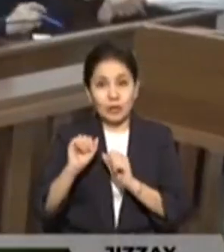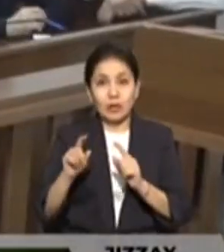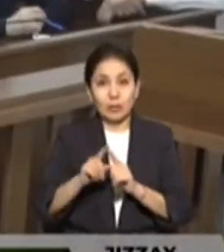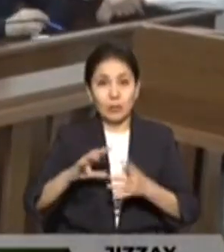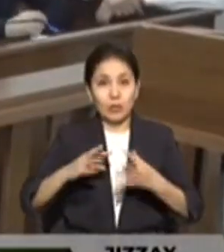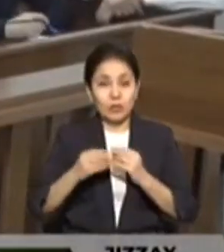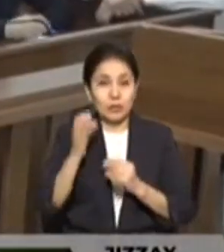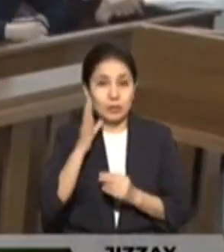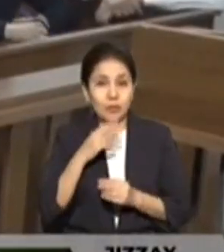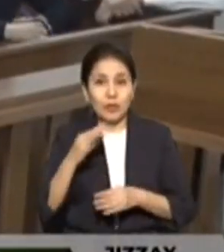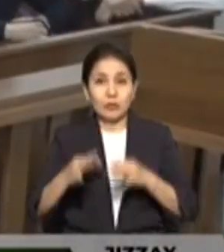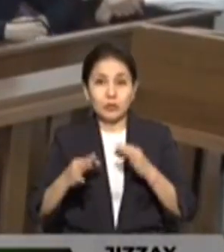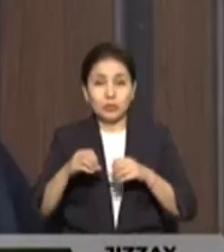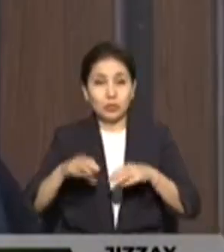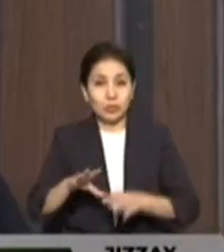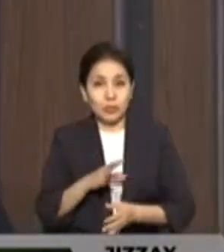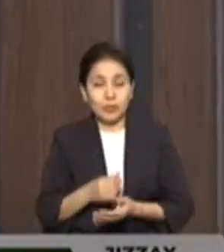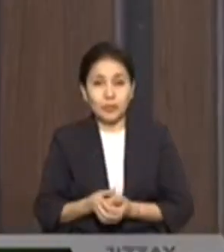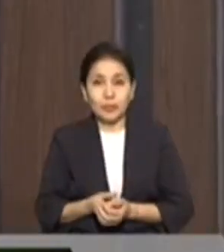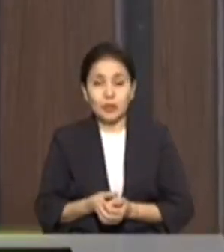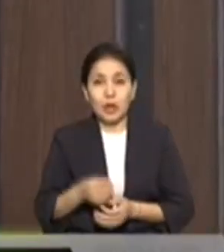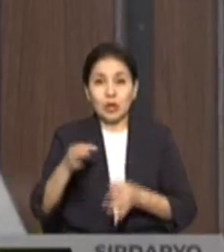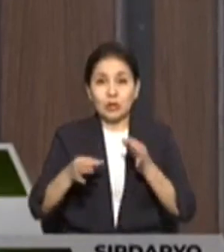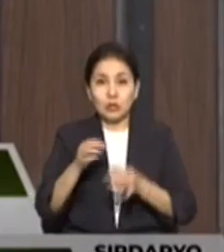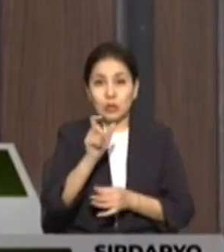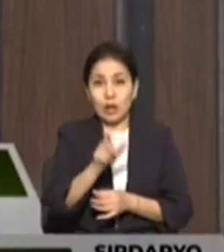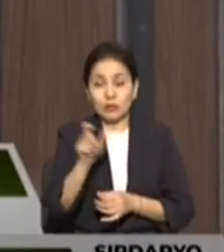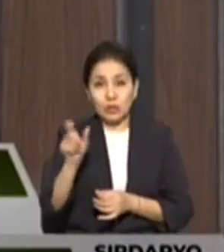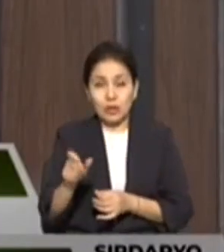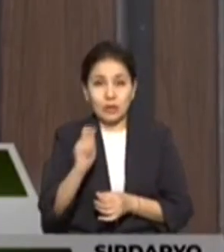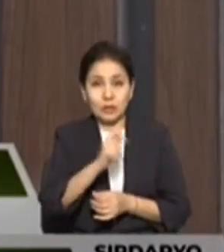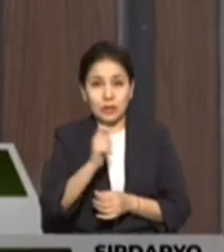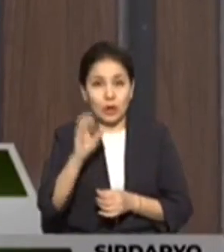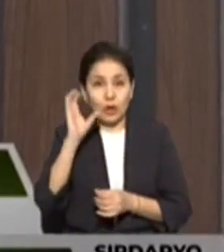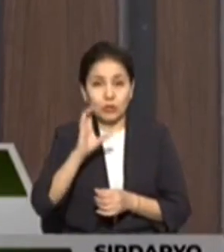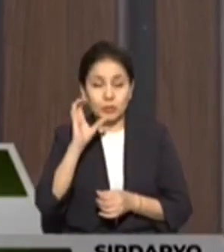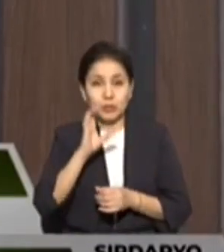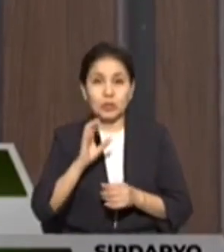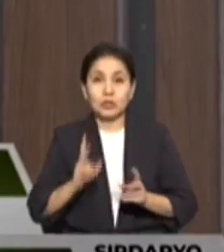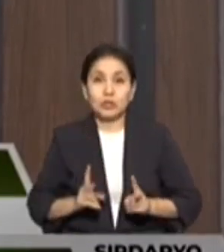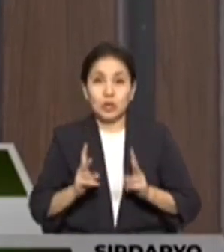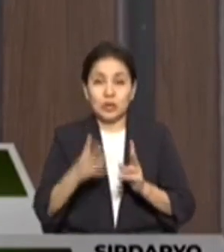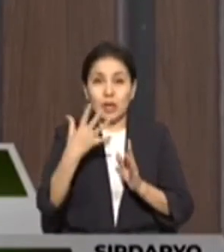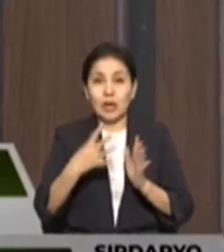xulosalari tinglandi va sud hukmi o'qildi. Sudlanuvchilarga O'zbekiston Respublikasi Jinoyat kodeksining